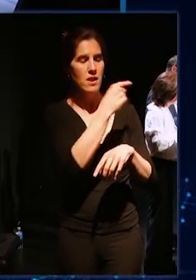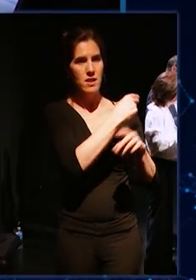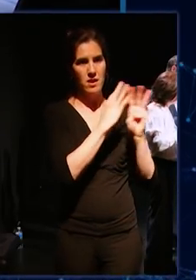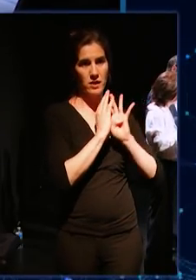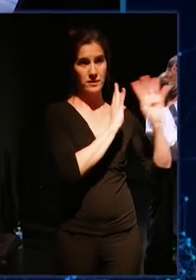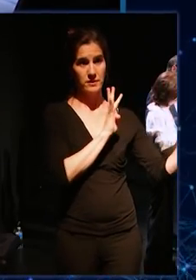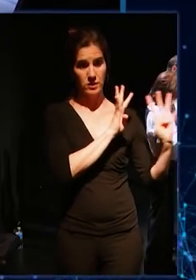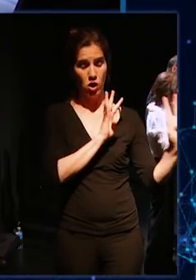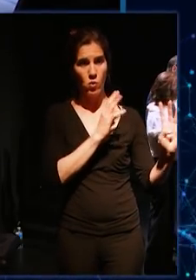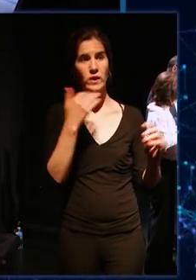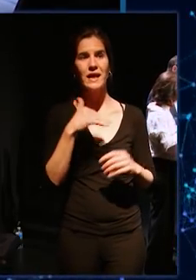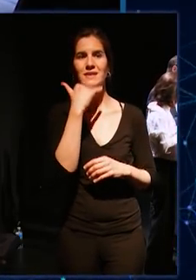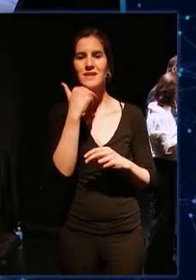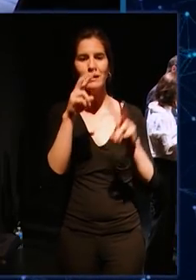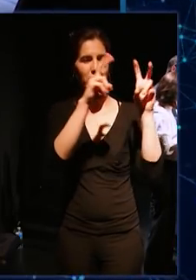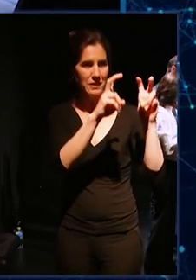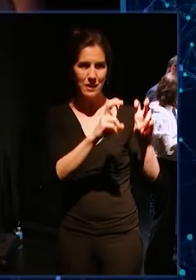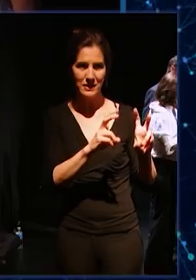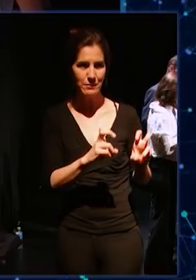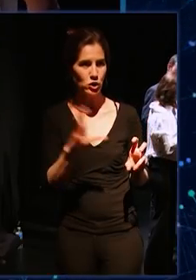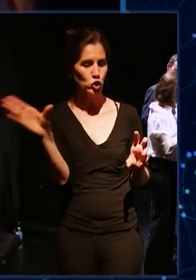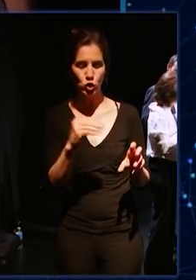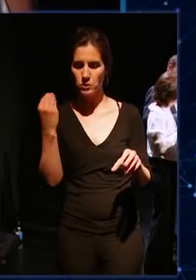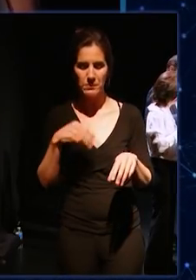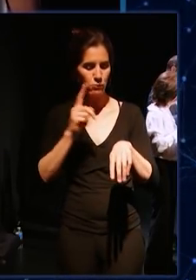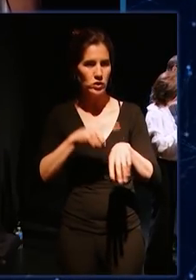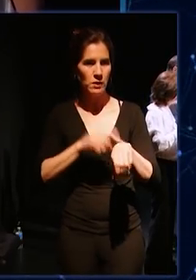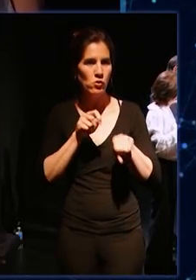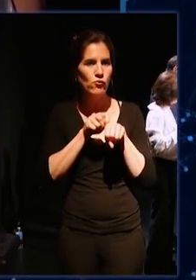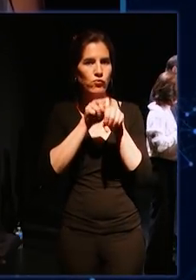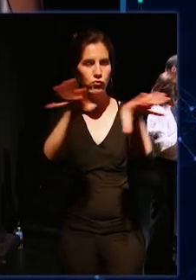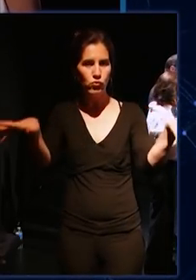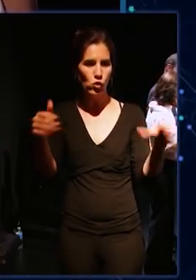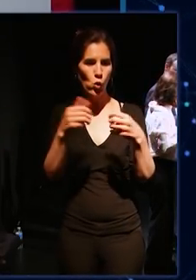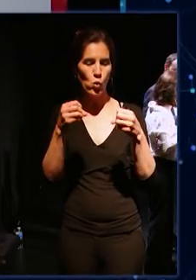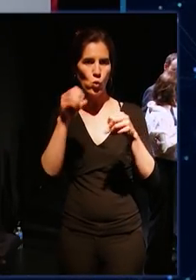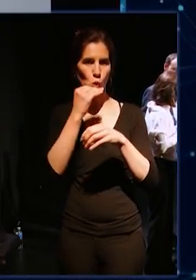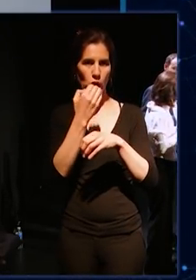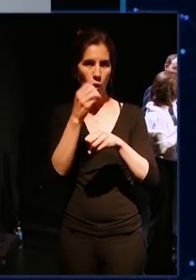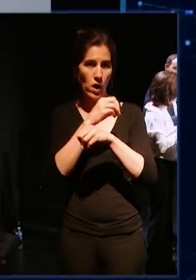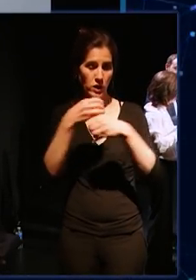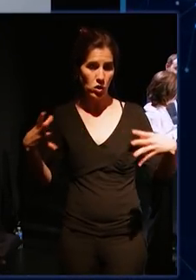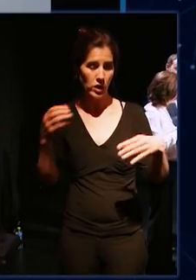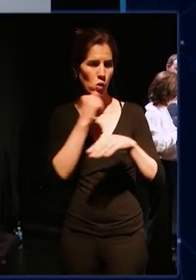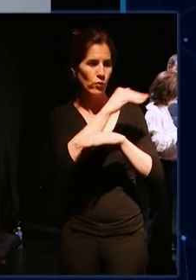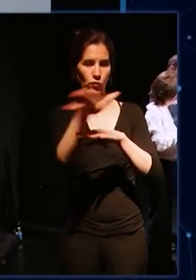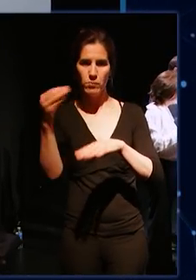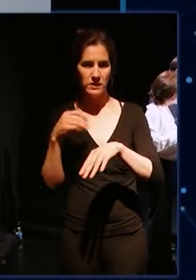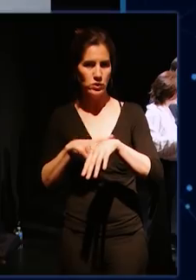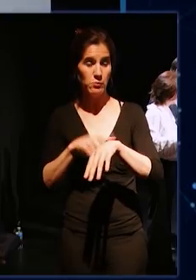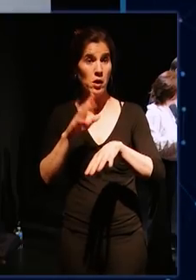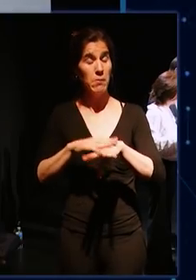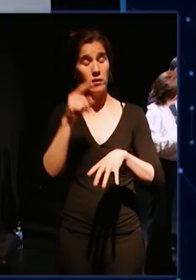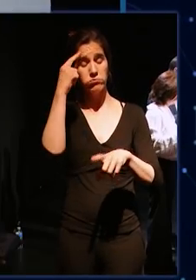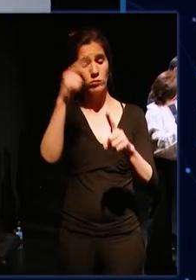temes que tractarem aquesta nit i els van conèixer tots en el mateix moment a través d'un correu electrònic per tal que poguessin preparar mínimament les seves intervencions